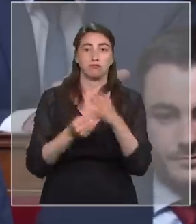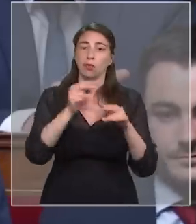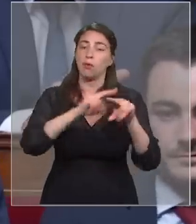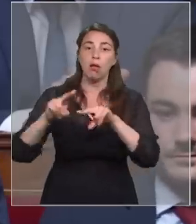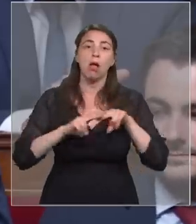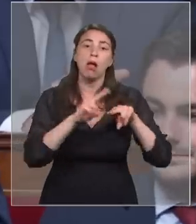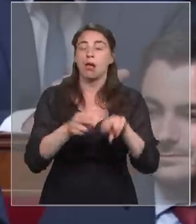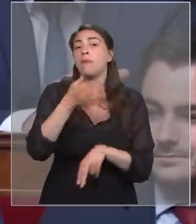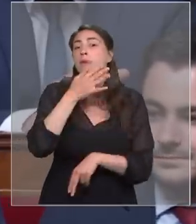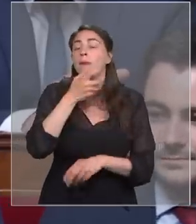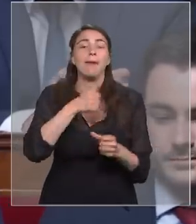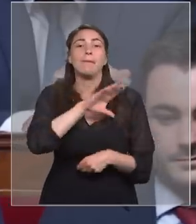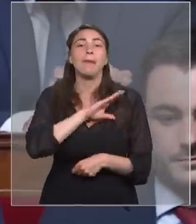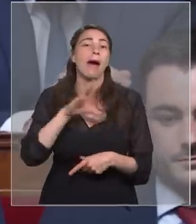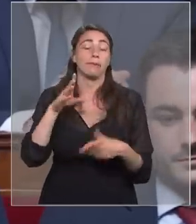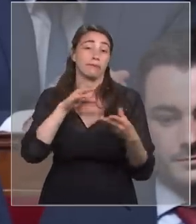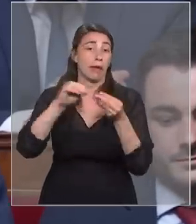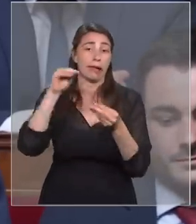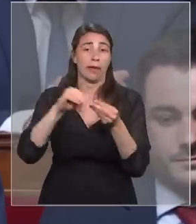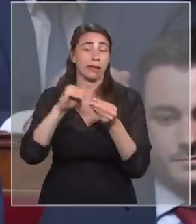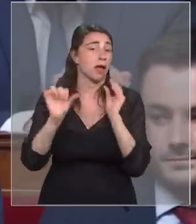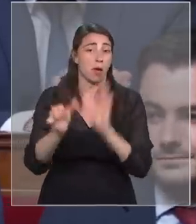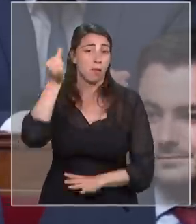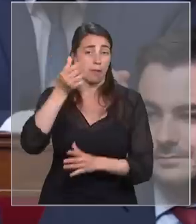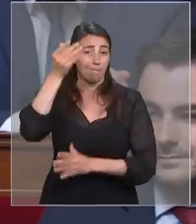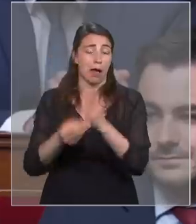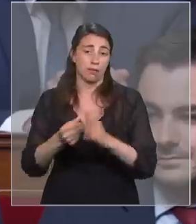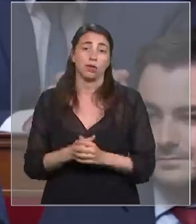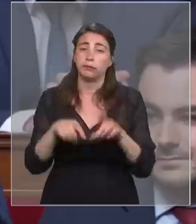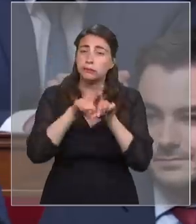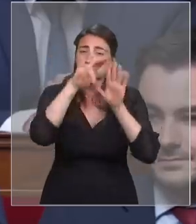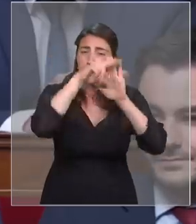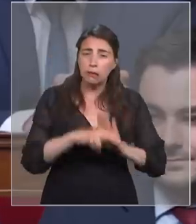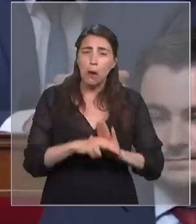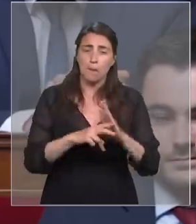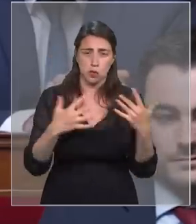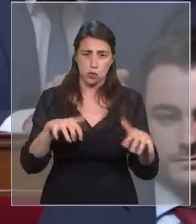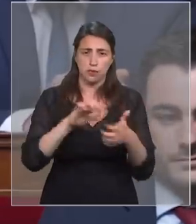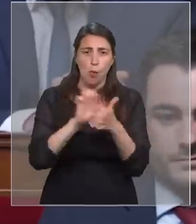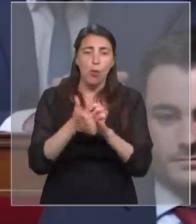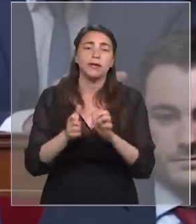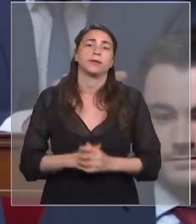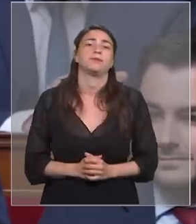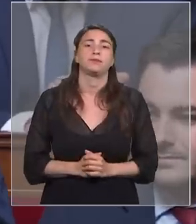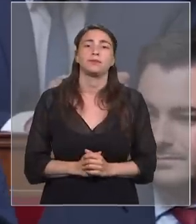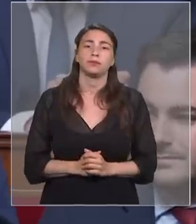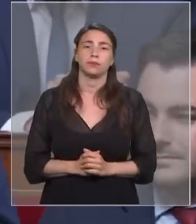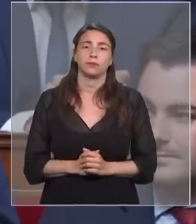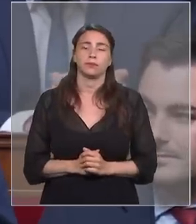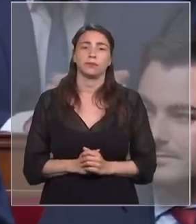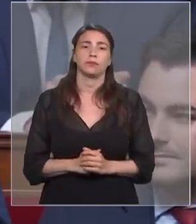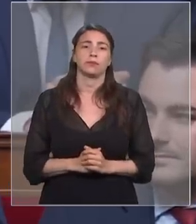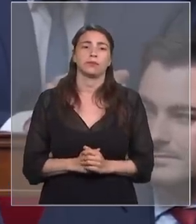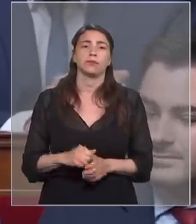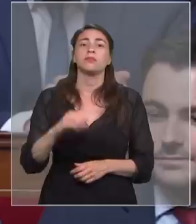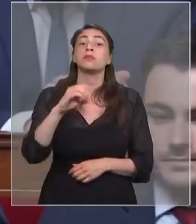incapable d'endiguer, mais la réelle et première cause est la multiplication des normes que vous imposez. La complexe RE 2020 ou encore l'application sans discernement du